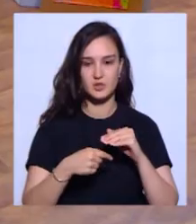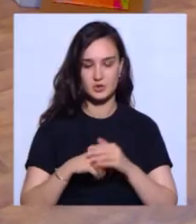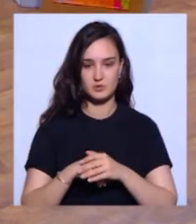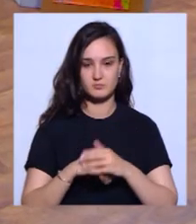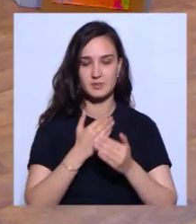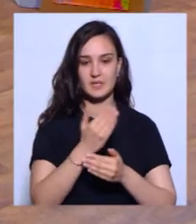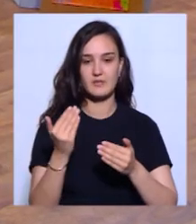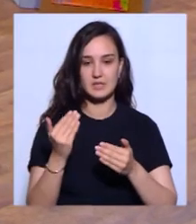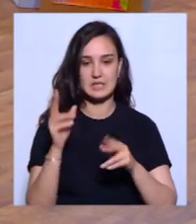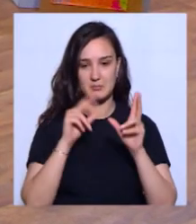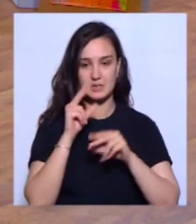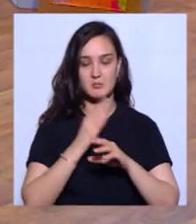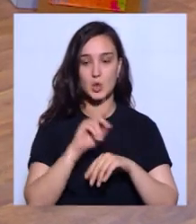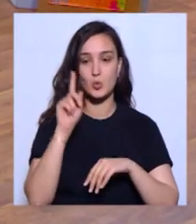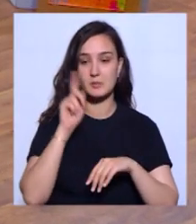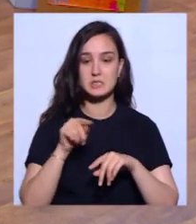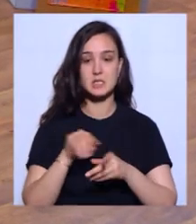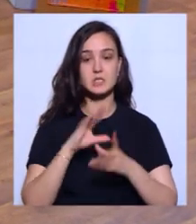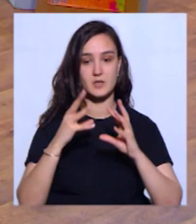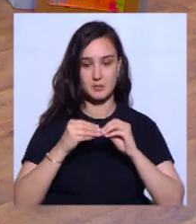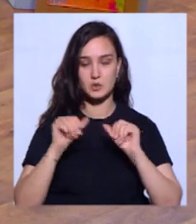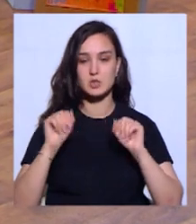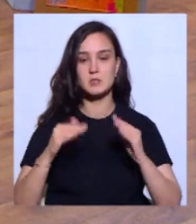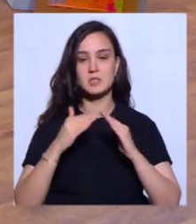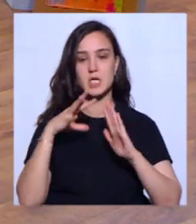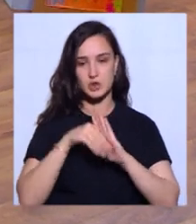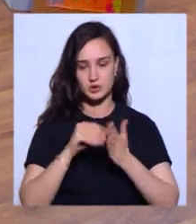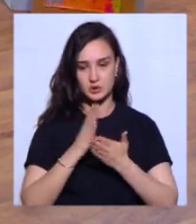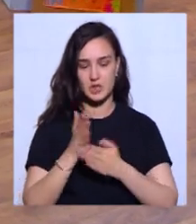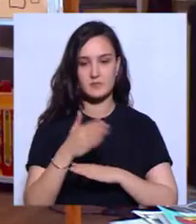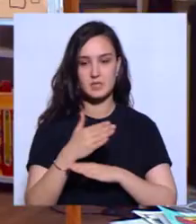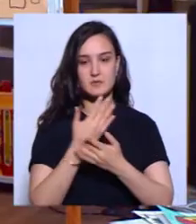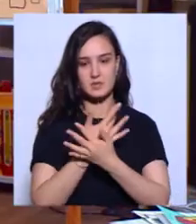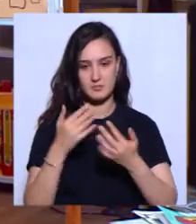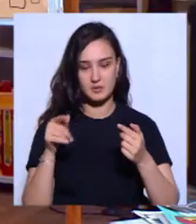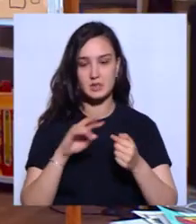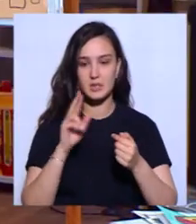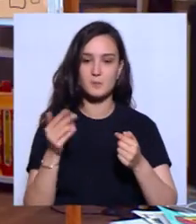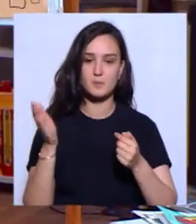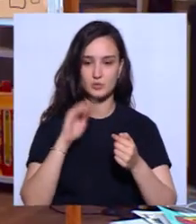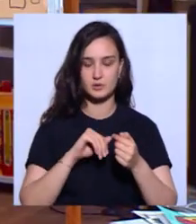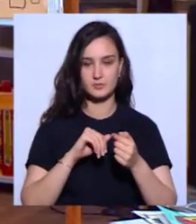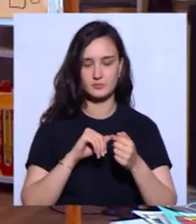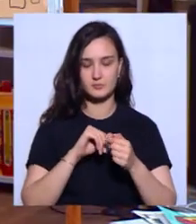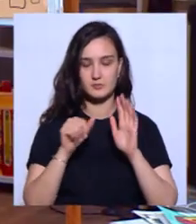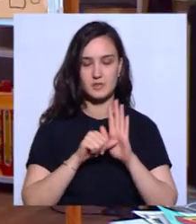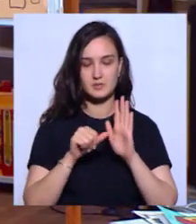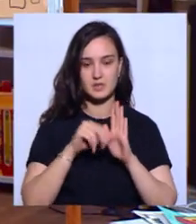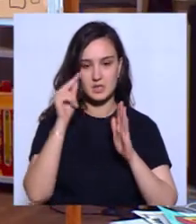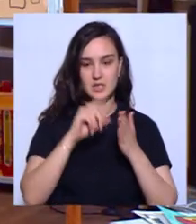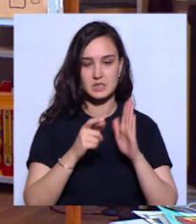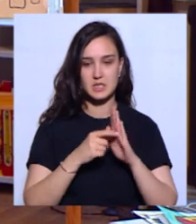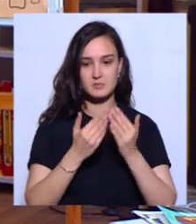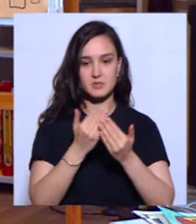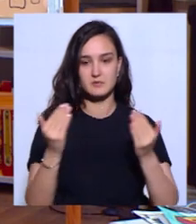იმედია რომ იცით ეს ყველაფერი, შეიძლება სახშიც ყავთ თევზები და მოდით მე 6 კლასელებისთვის მე